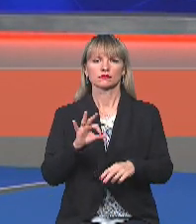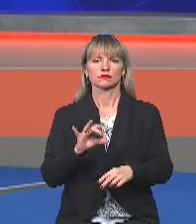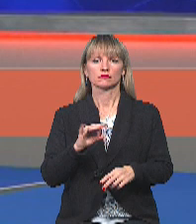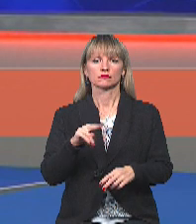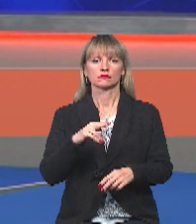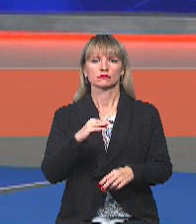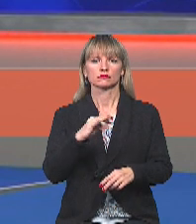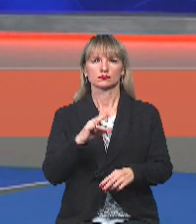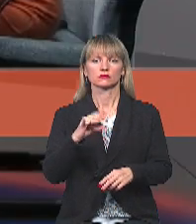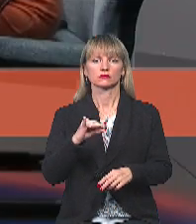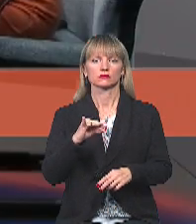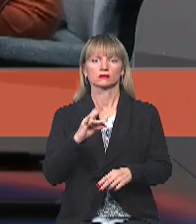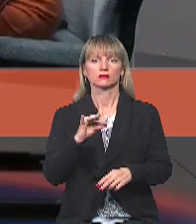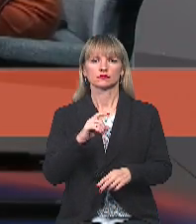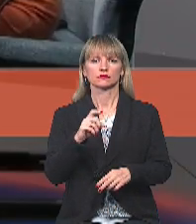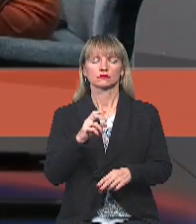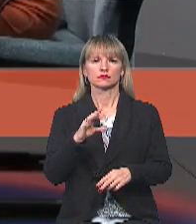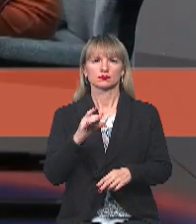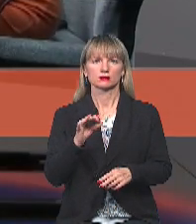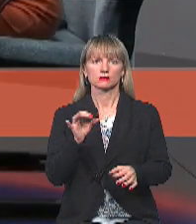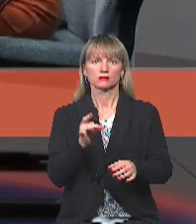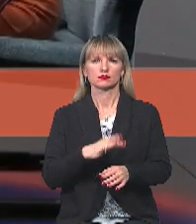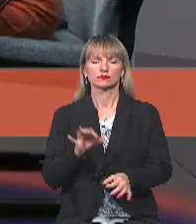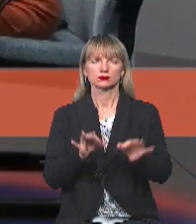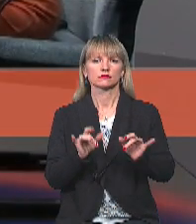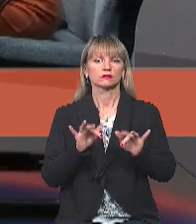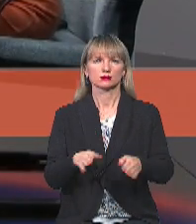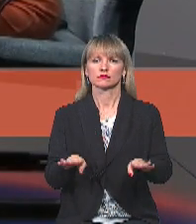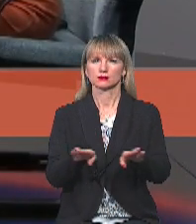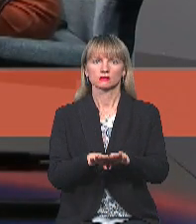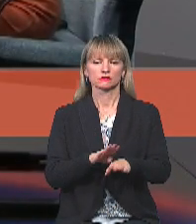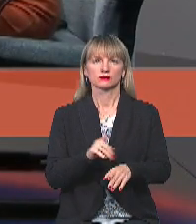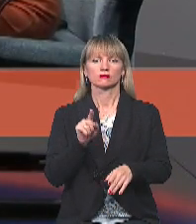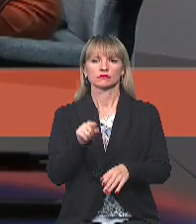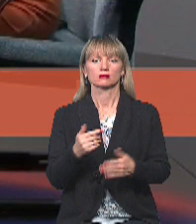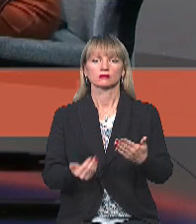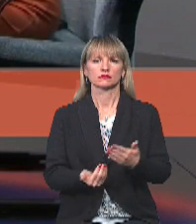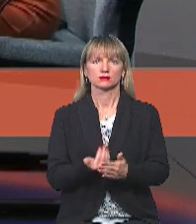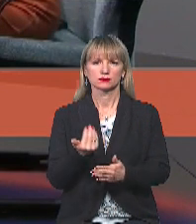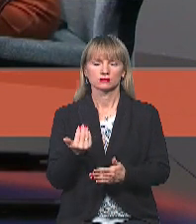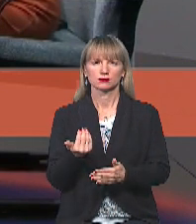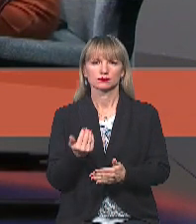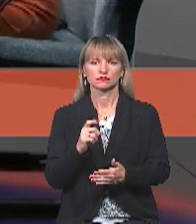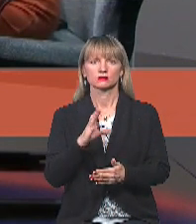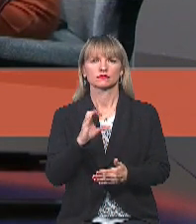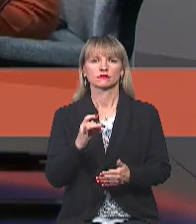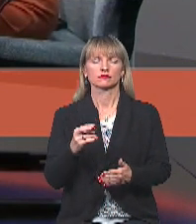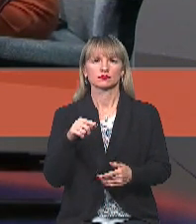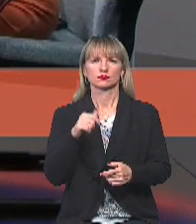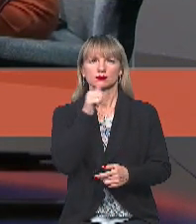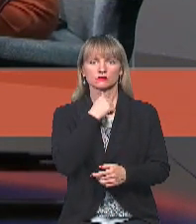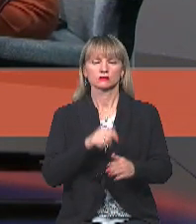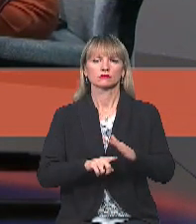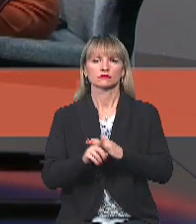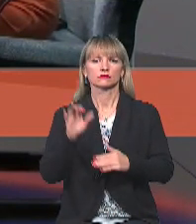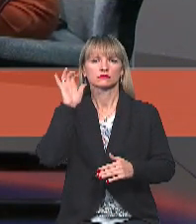Орджонікідзевського районного суду. І ще справа не закінчена. Вона знову з вересня цього року